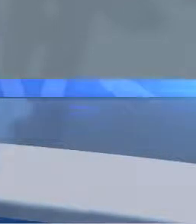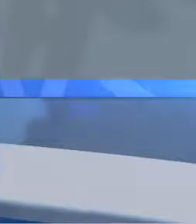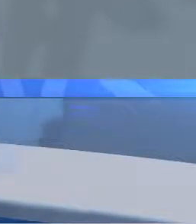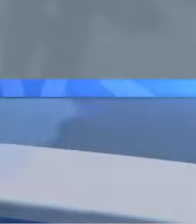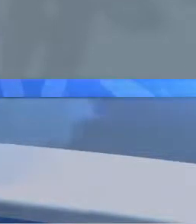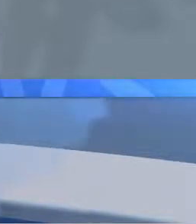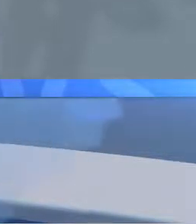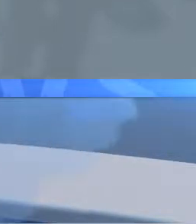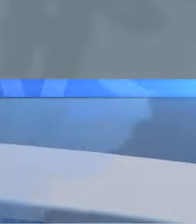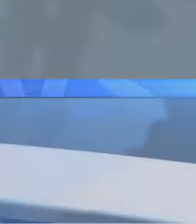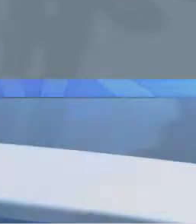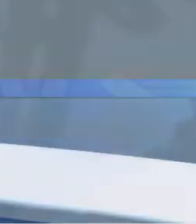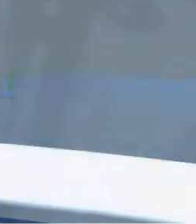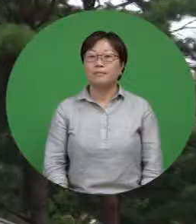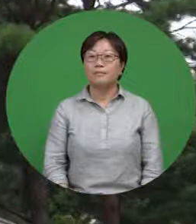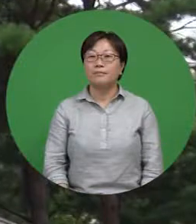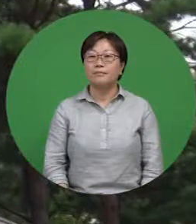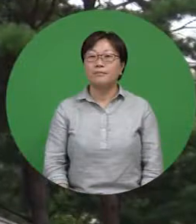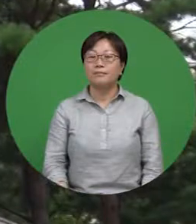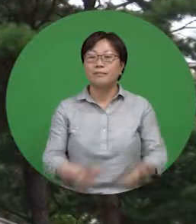현장 지금 만나보겠습니다.